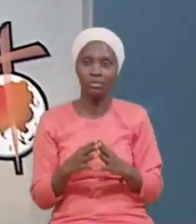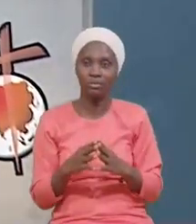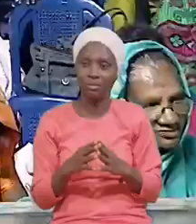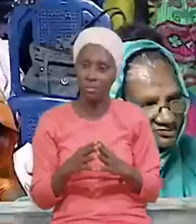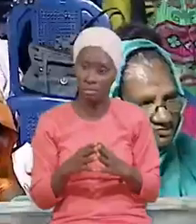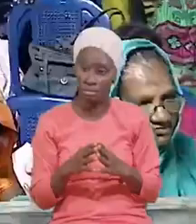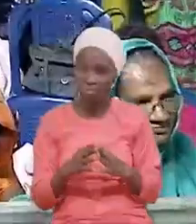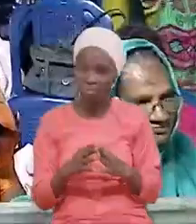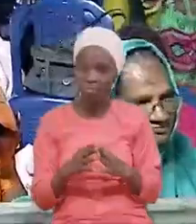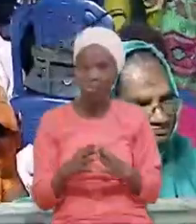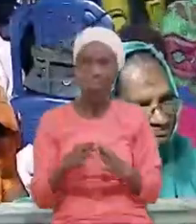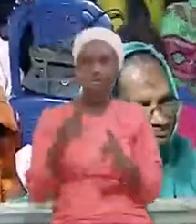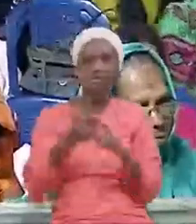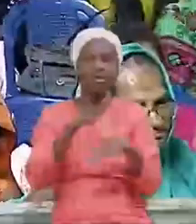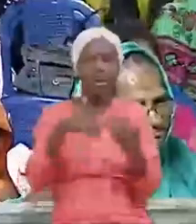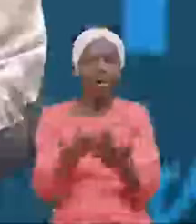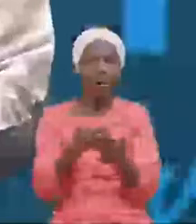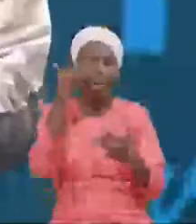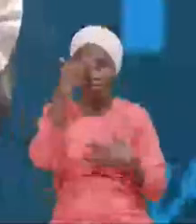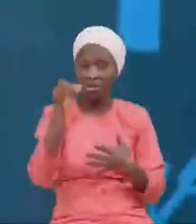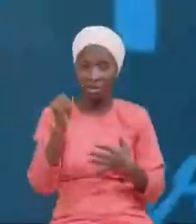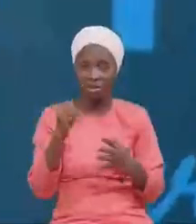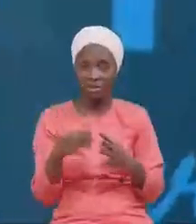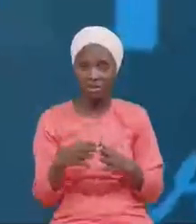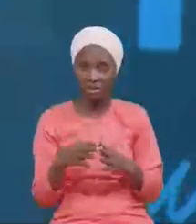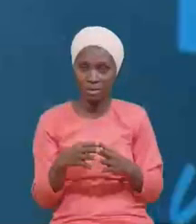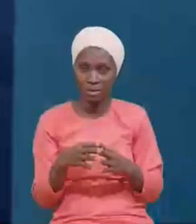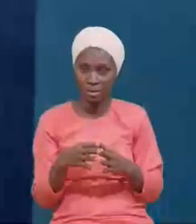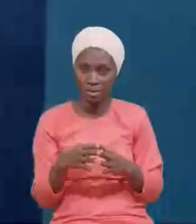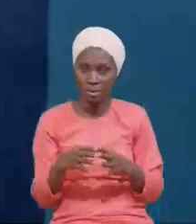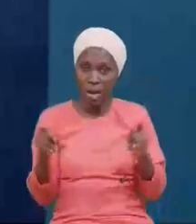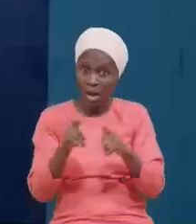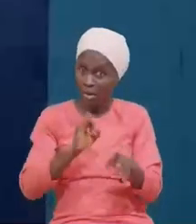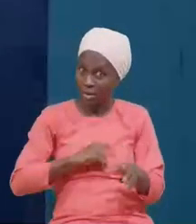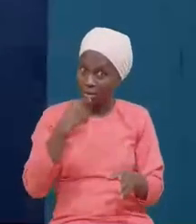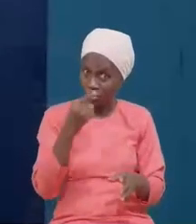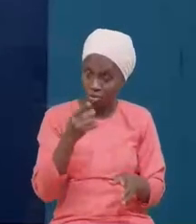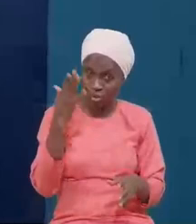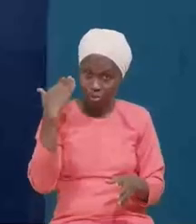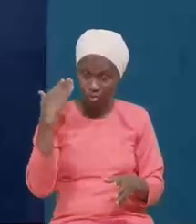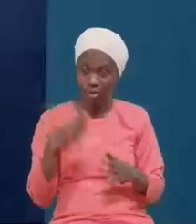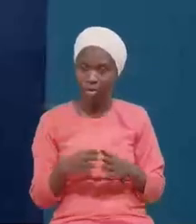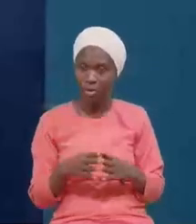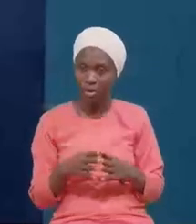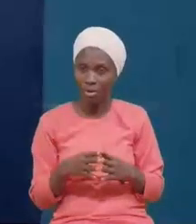de toutes les maladies. Comme je vous l'ai dit,